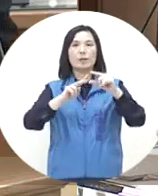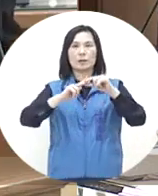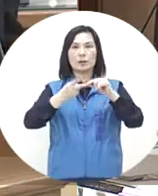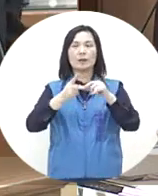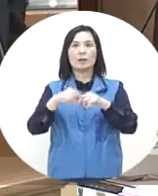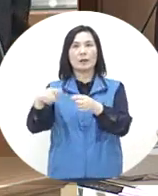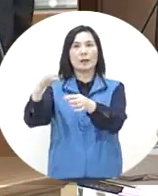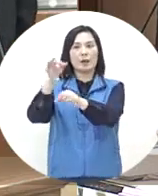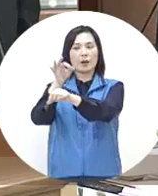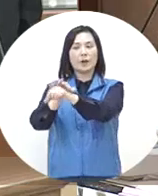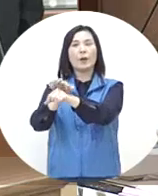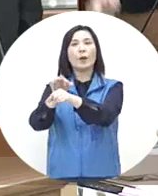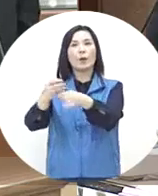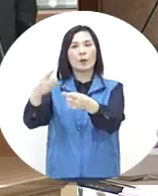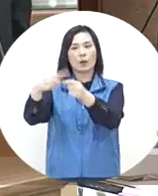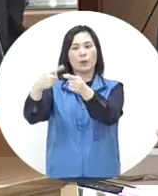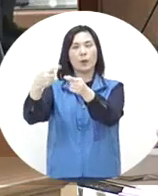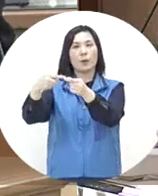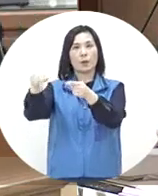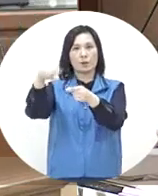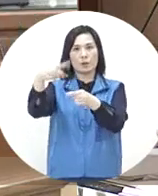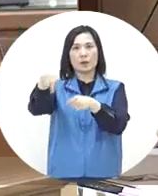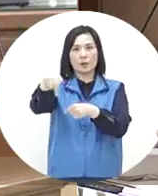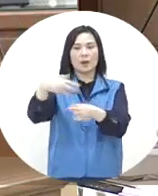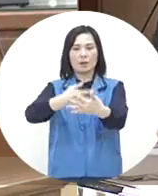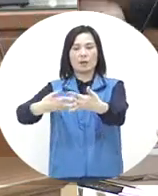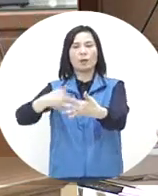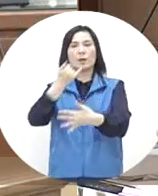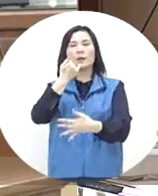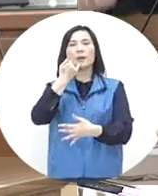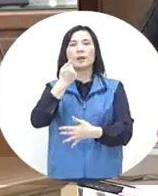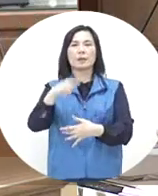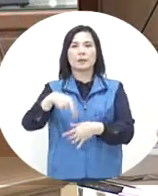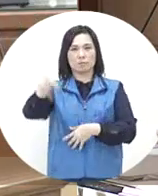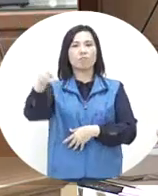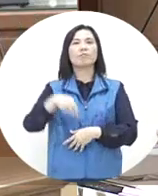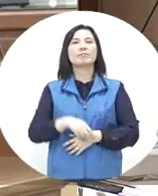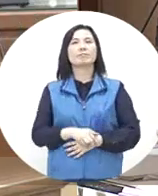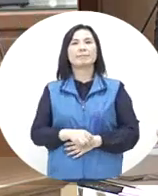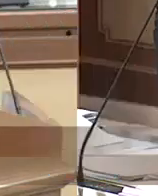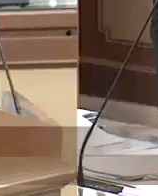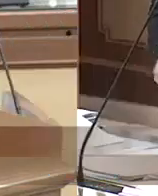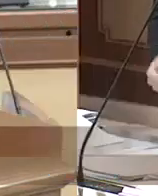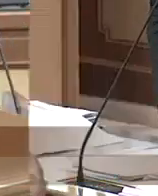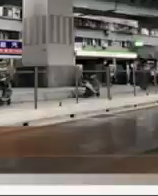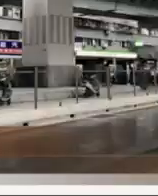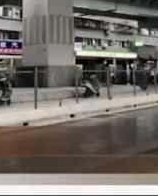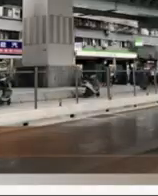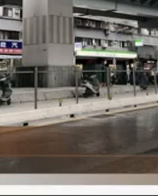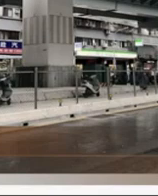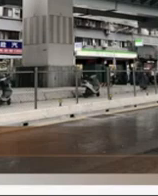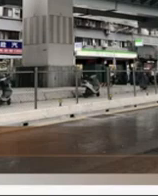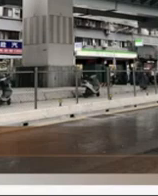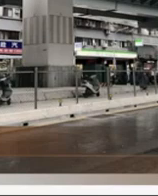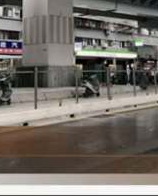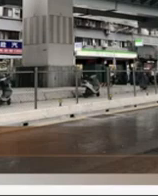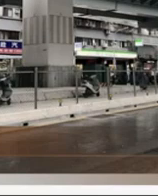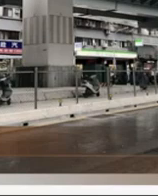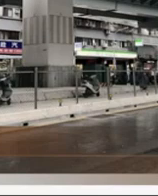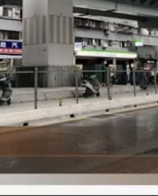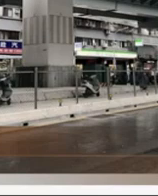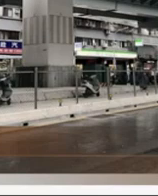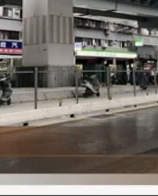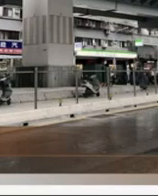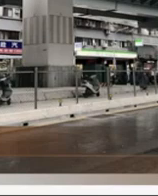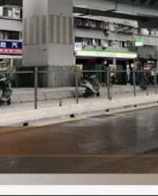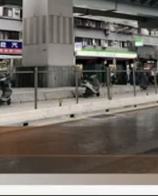水池可以去走一下，这样好不好，市长？ 好，有空我去看一下。好 好，下一页。市长也是同样齁，石秀活